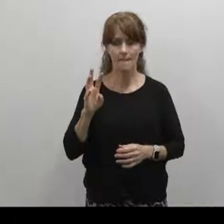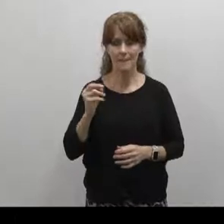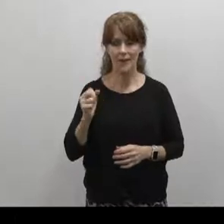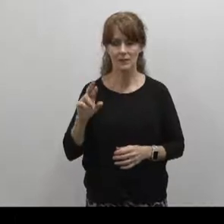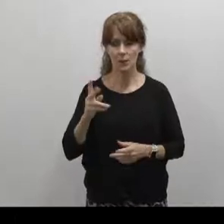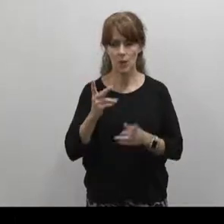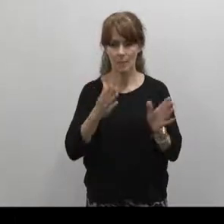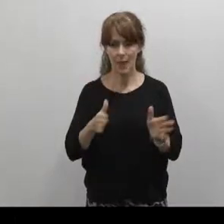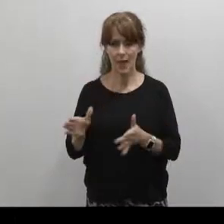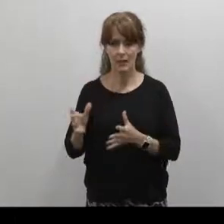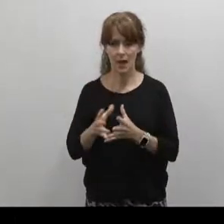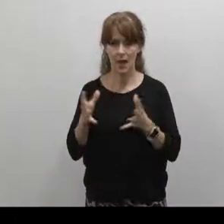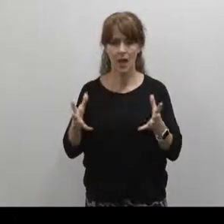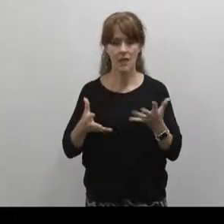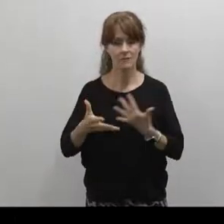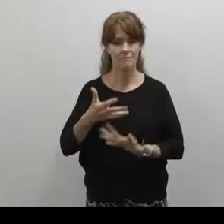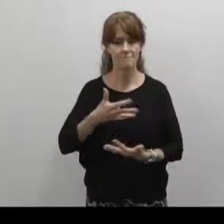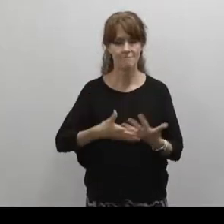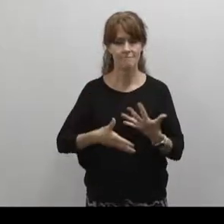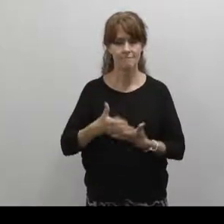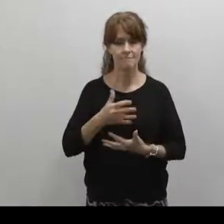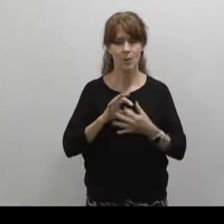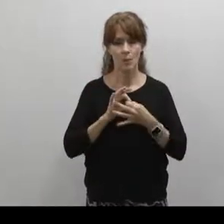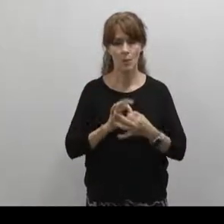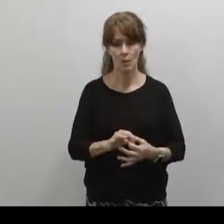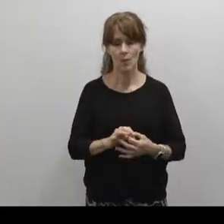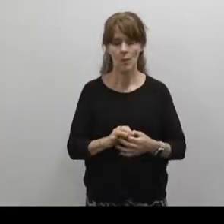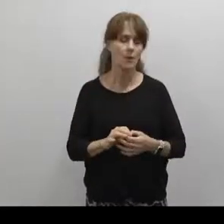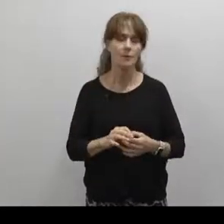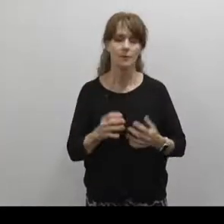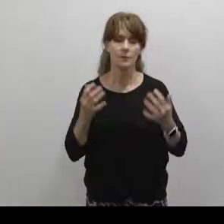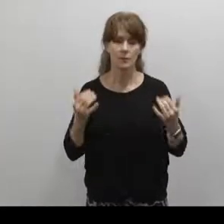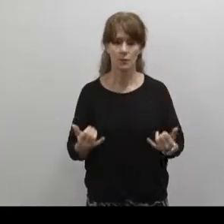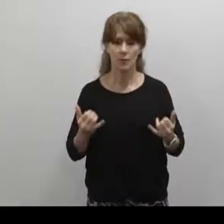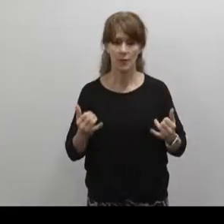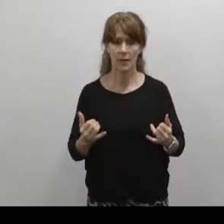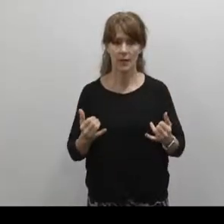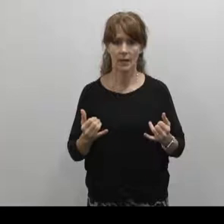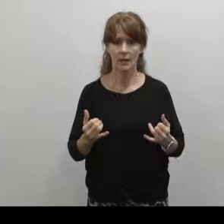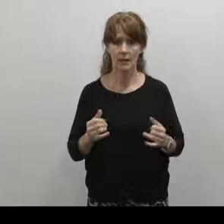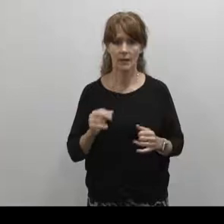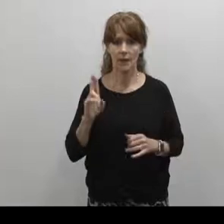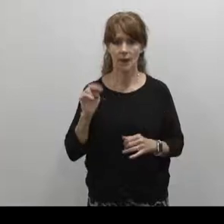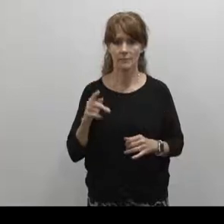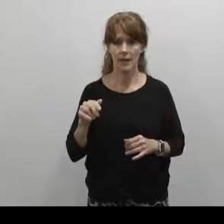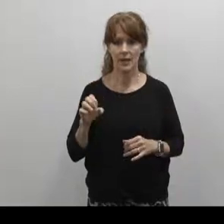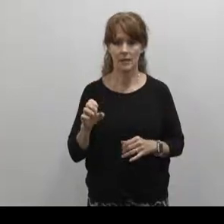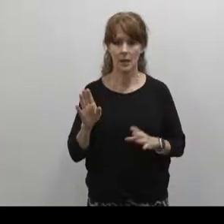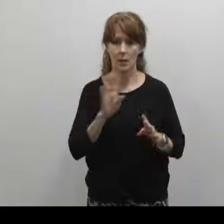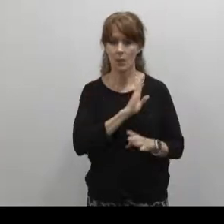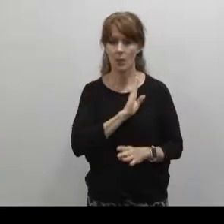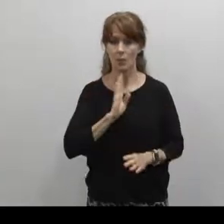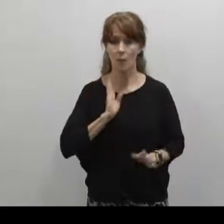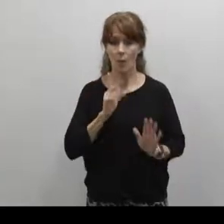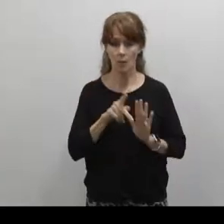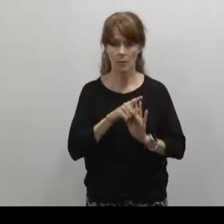các tổng đại tổng đồng phần từ lời master plan cùng rồng cô cùng rồng mê phần dương